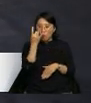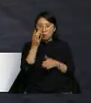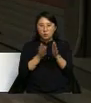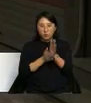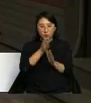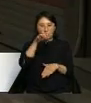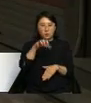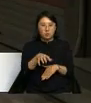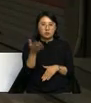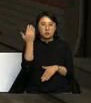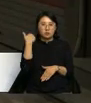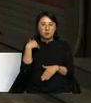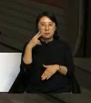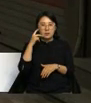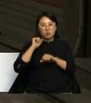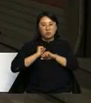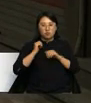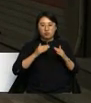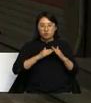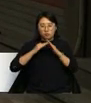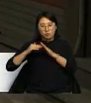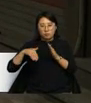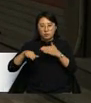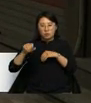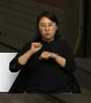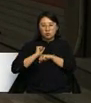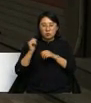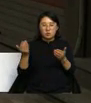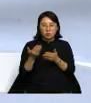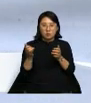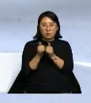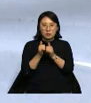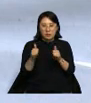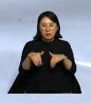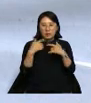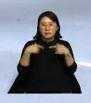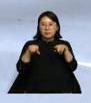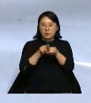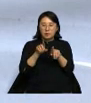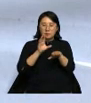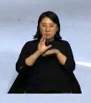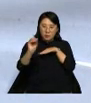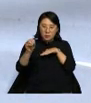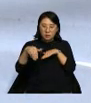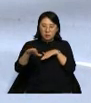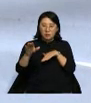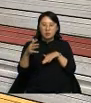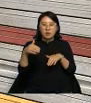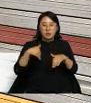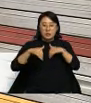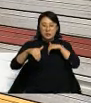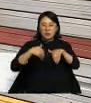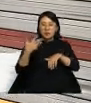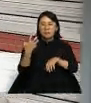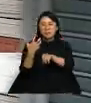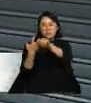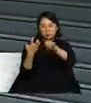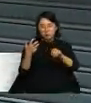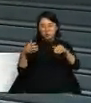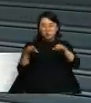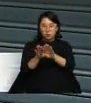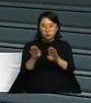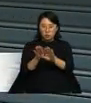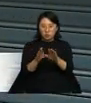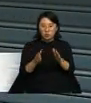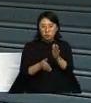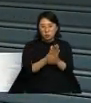원도심이었습니다. 그러나 이후 미군 이전으로 군부대 종사자도 함께 빠져나가면서 상가 80% 이상이 문을 닫고